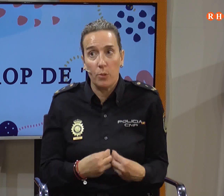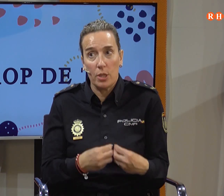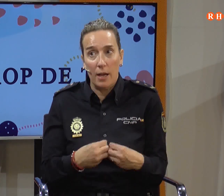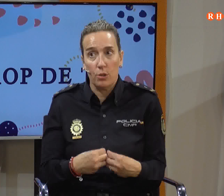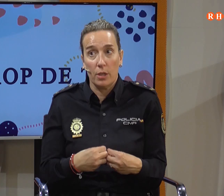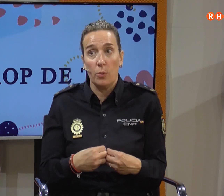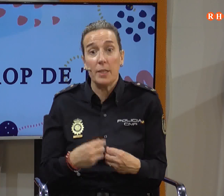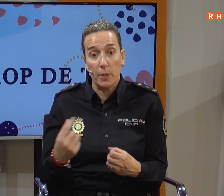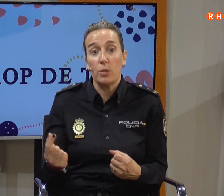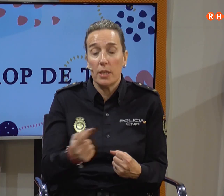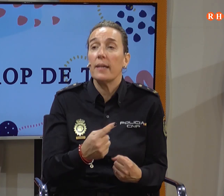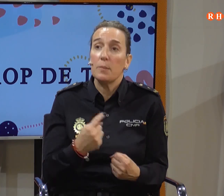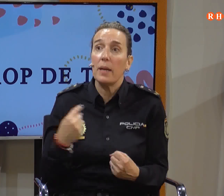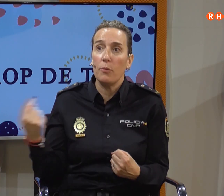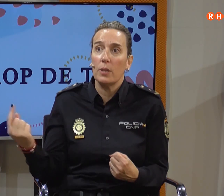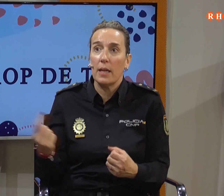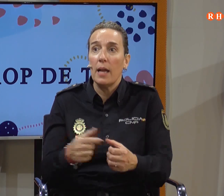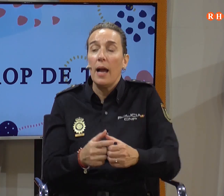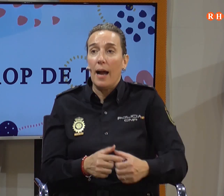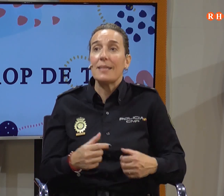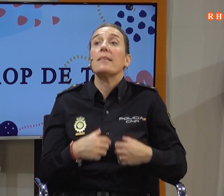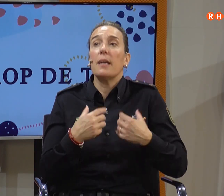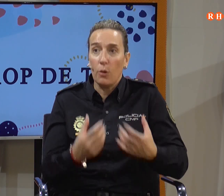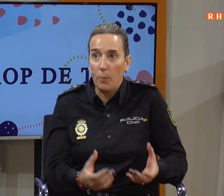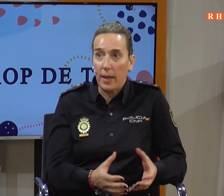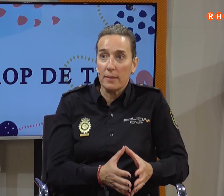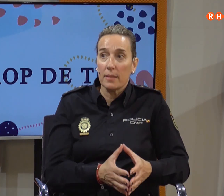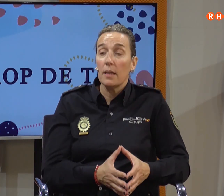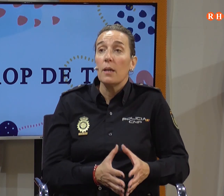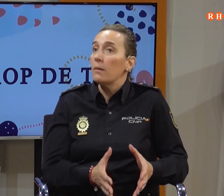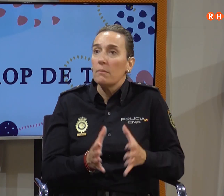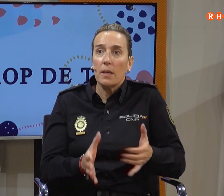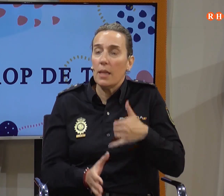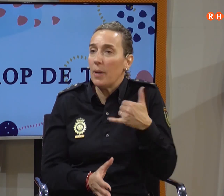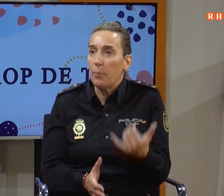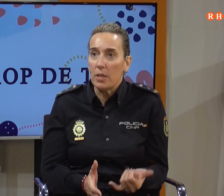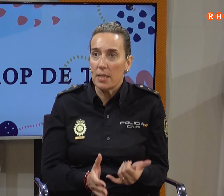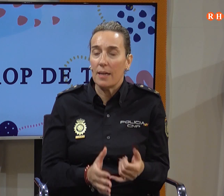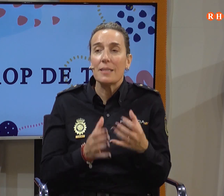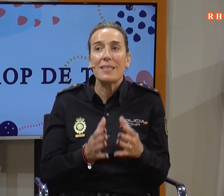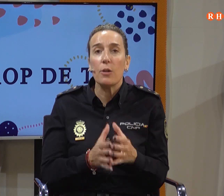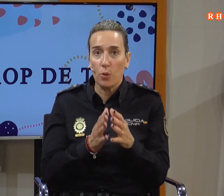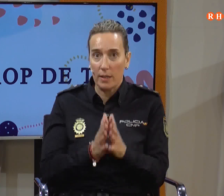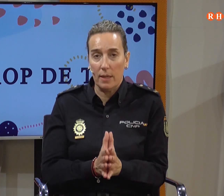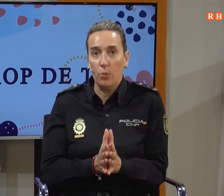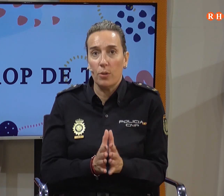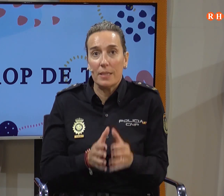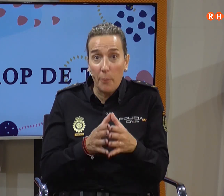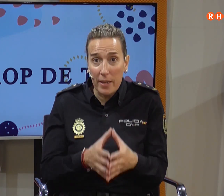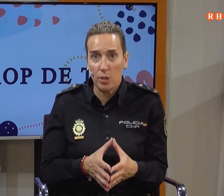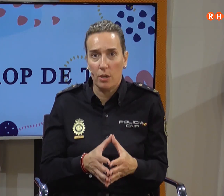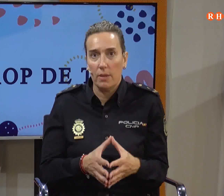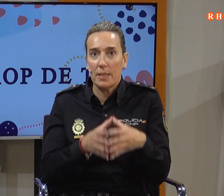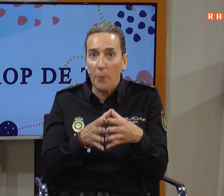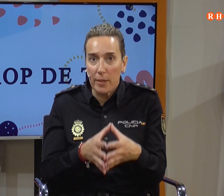furtar-nos al nostre comerç, però sí que és per a furtar als que estem comprant. cridem a la policia, 091, estem